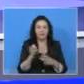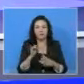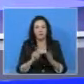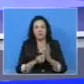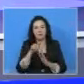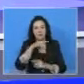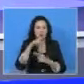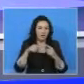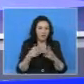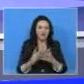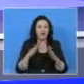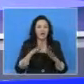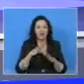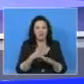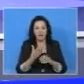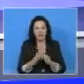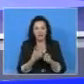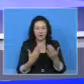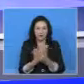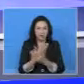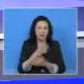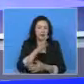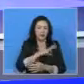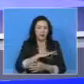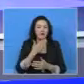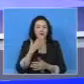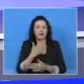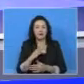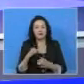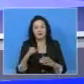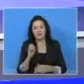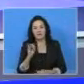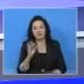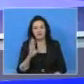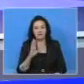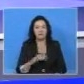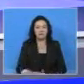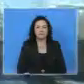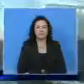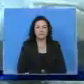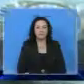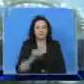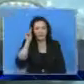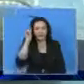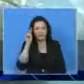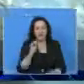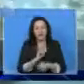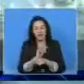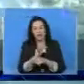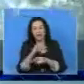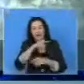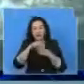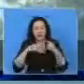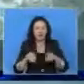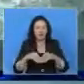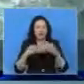проекта моста у бизнес как результат реализация новых пользующихся спросом проектов обучение по проекту поста у